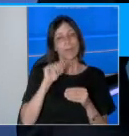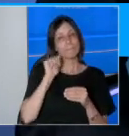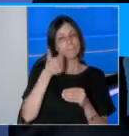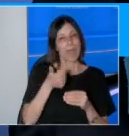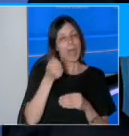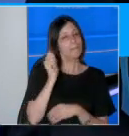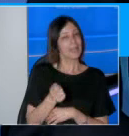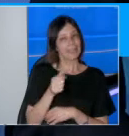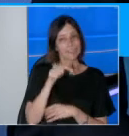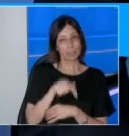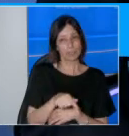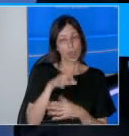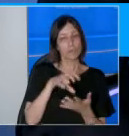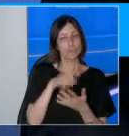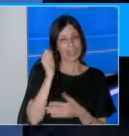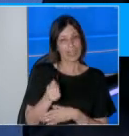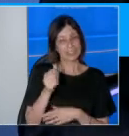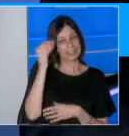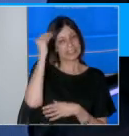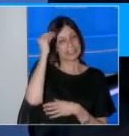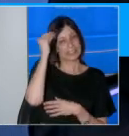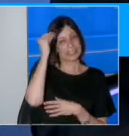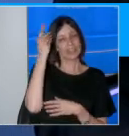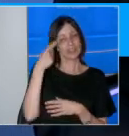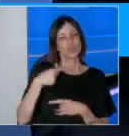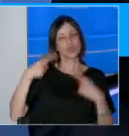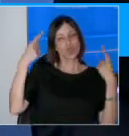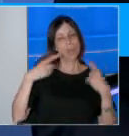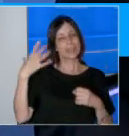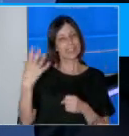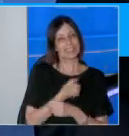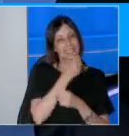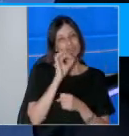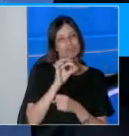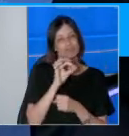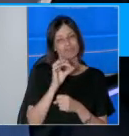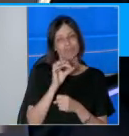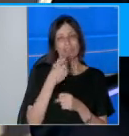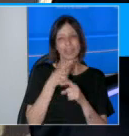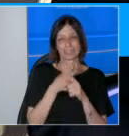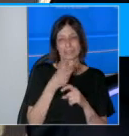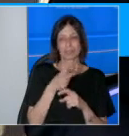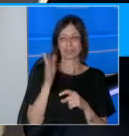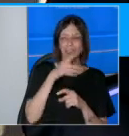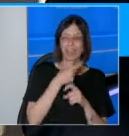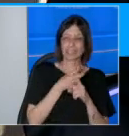מליאת הכנסת כאן, במשכן הכנסת, תציין את יום ניצחון על הנאצים. תודה רבה לך, אדוני.